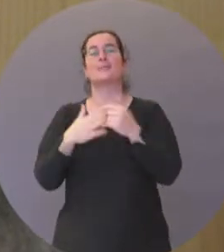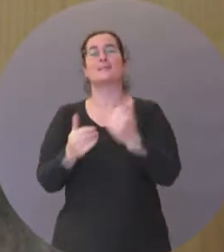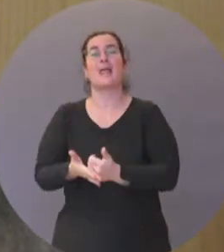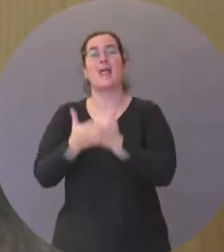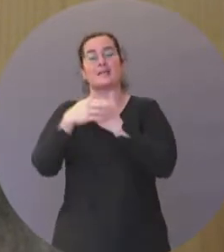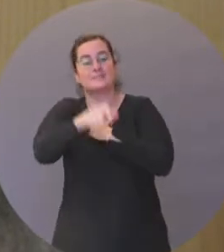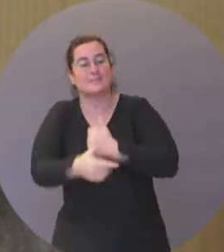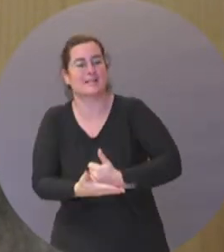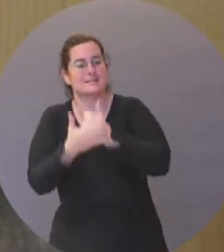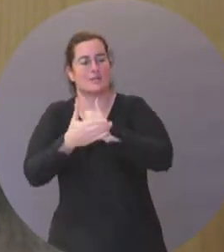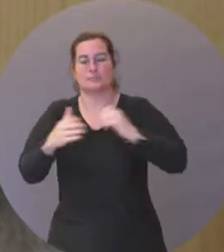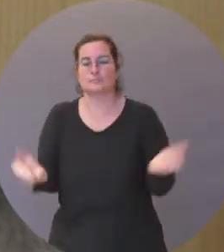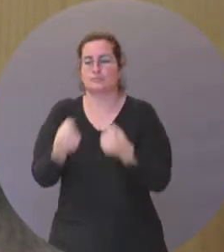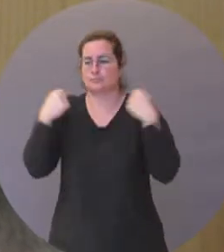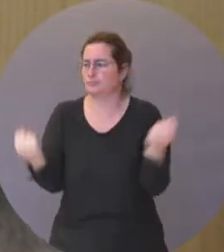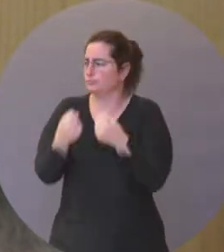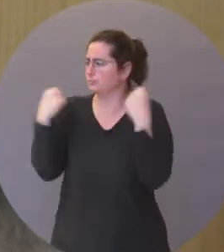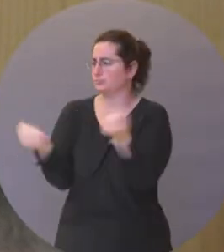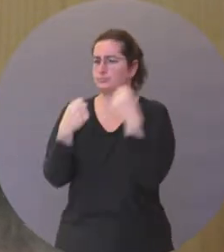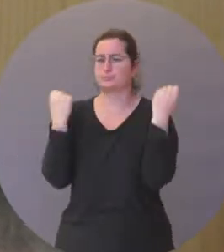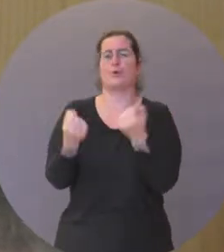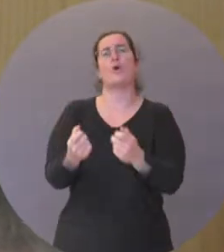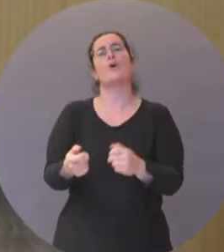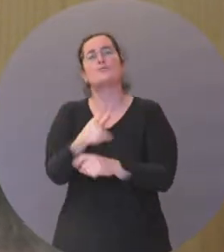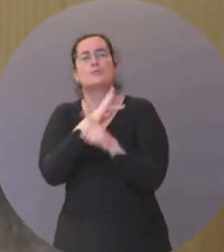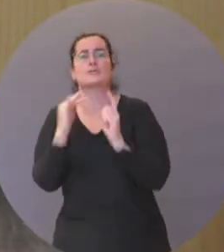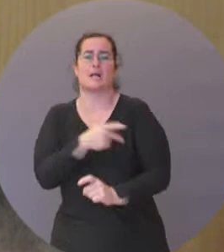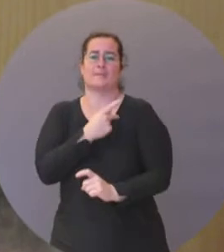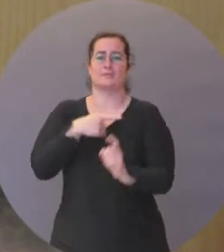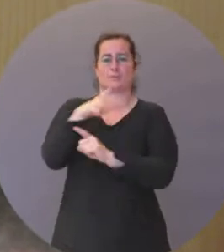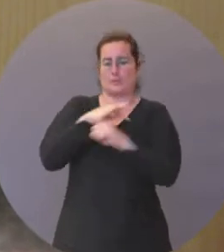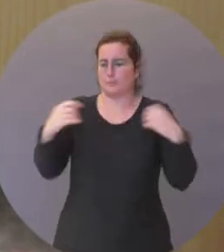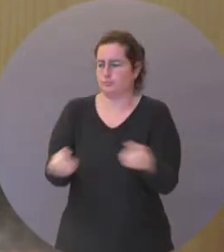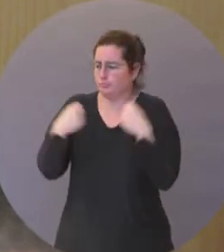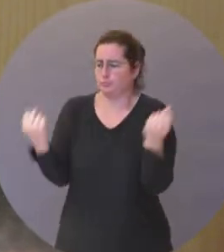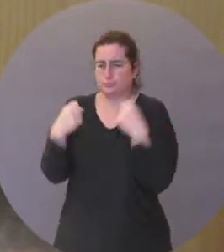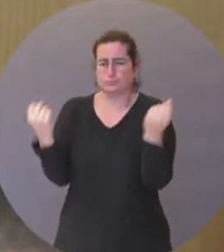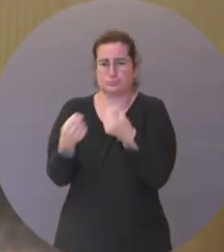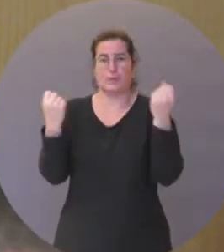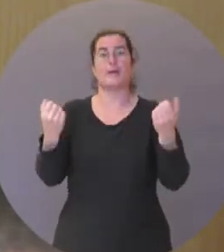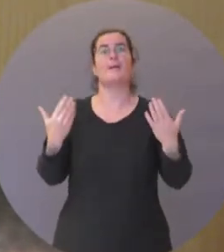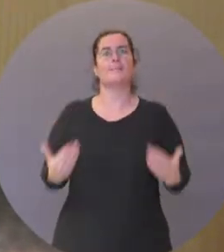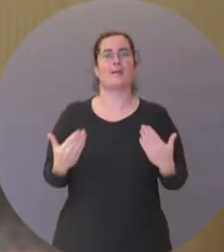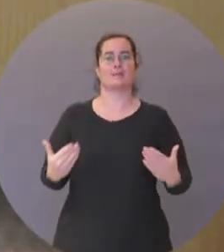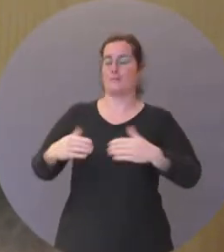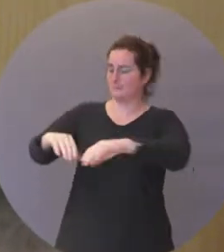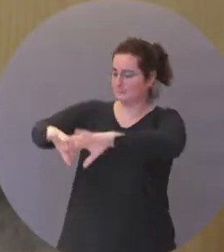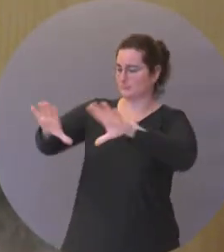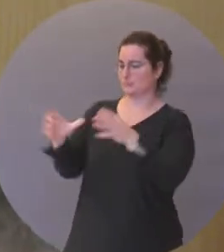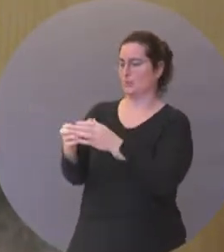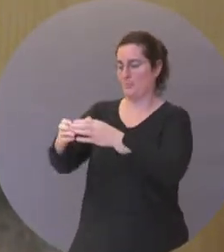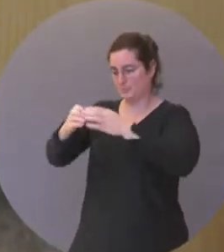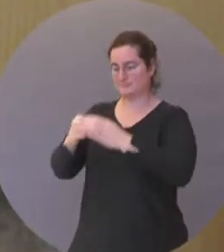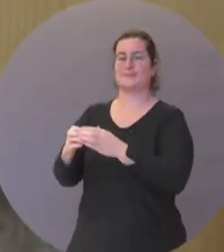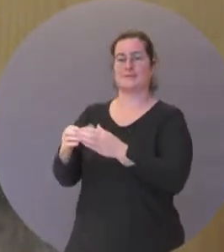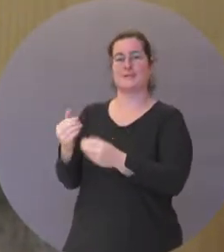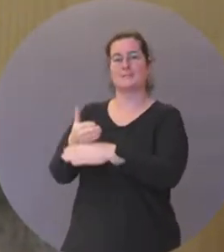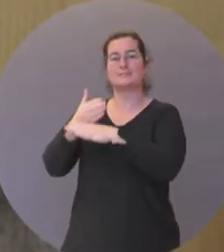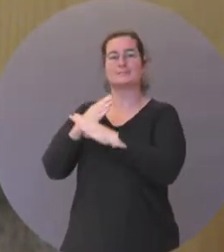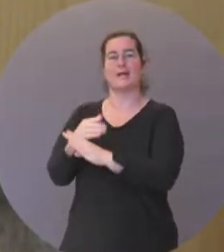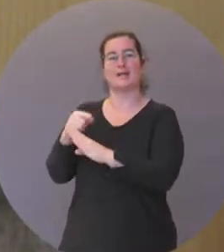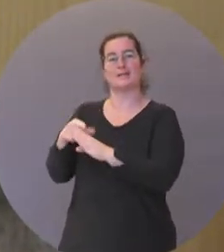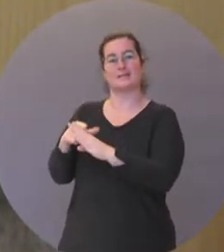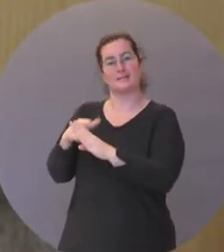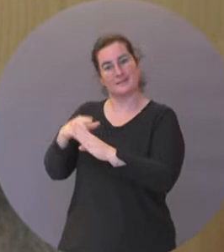la personne du social et du médico-social nous avons à présent une cellule opérationnelle prête à appuyer encore un peu plus sur